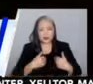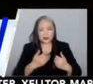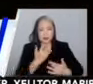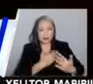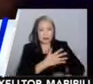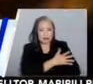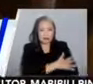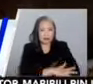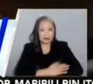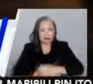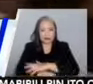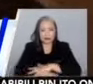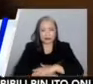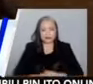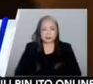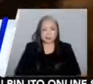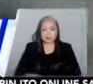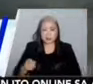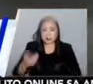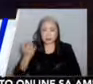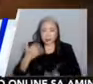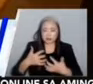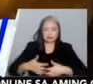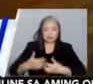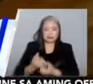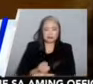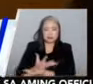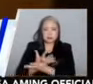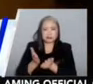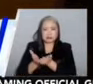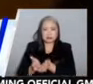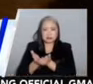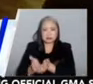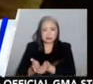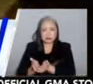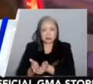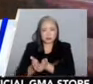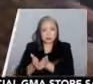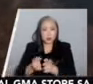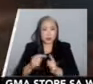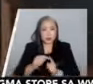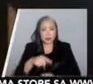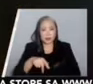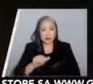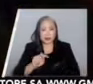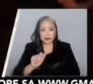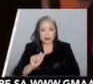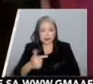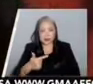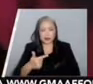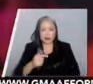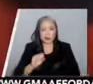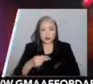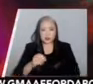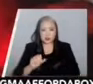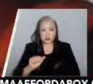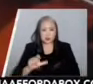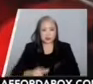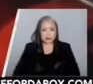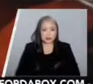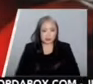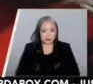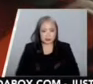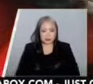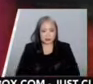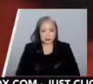matapos sumabog ang makina ng bangka habang naglalayag sila patungong Panatag Shoal. Start daw po nung makina, may